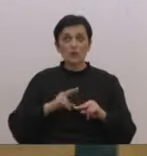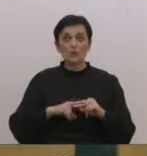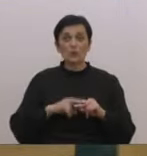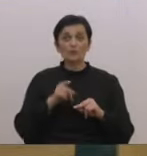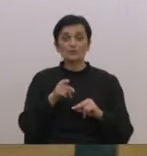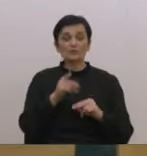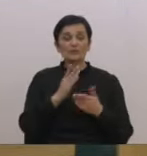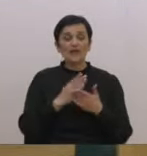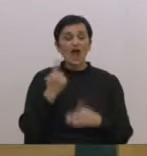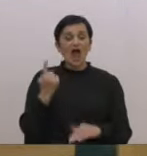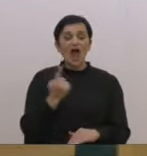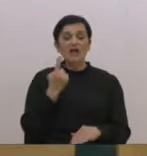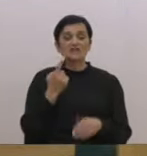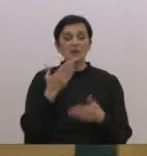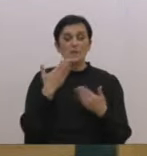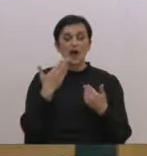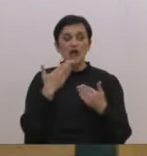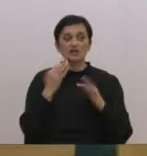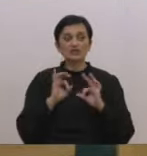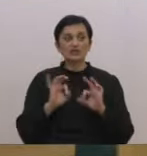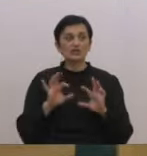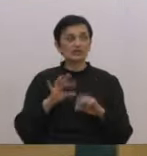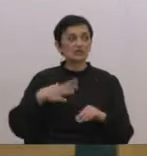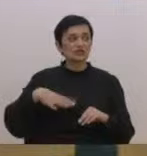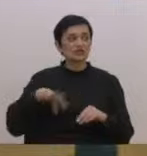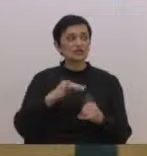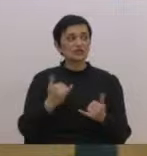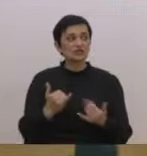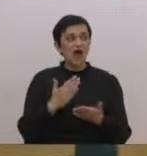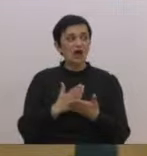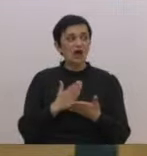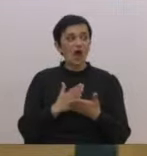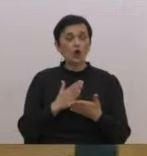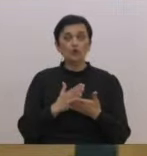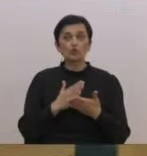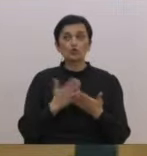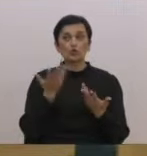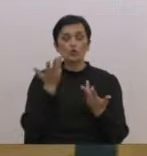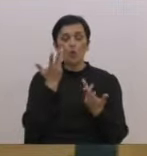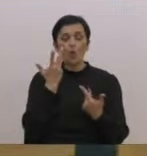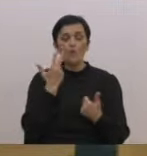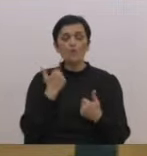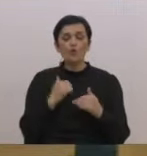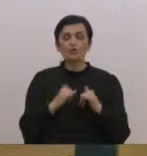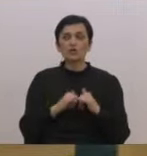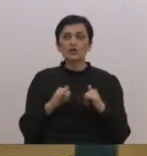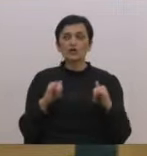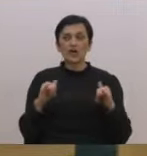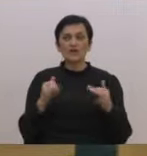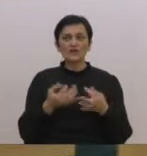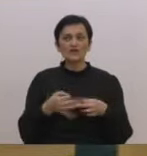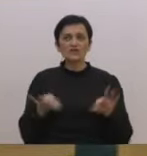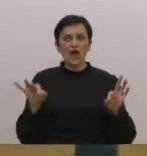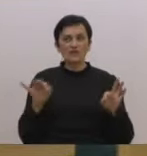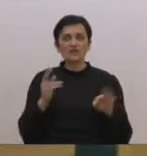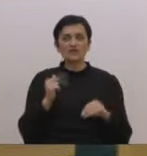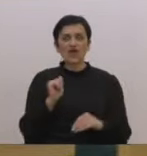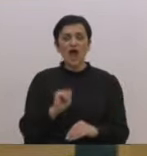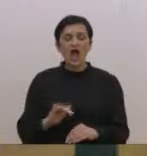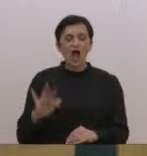ამას აქვს ერთადერთი მარტივი ახსნა. საქართველოს დღეს არის უფრო კომფორტული, უფრო განვითარებული, უფრო თავისუფალი და უფრო